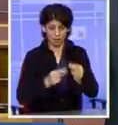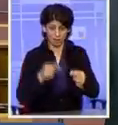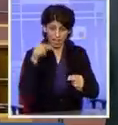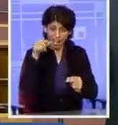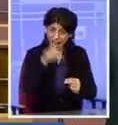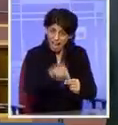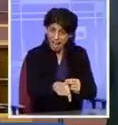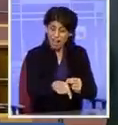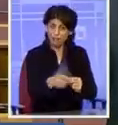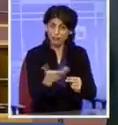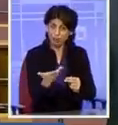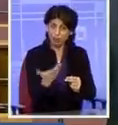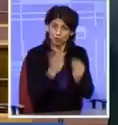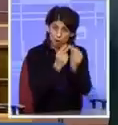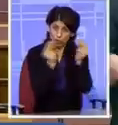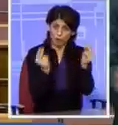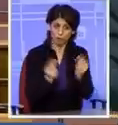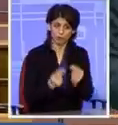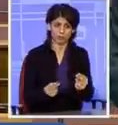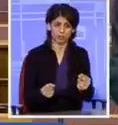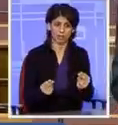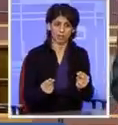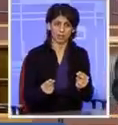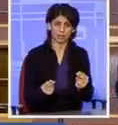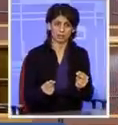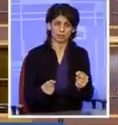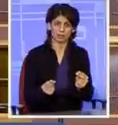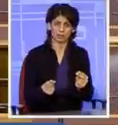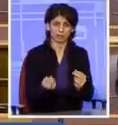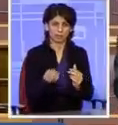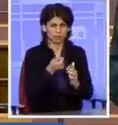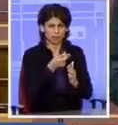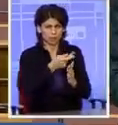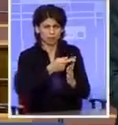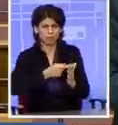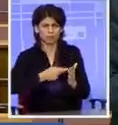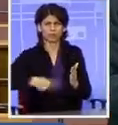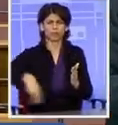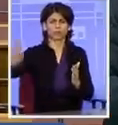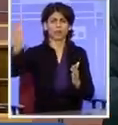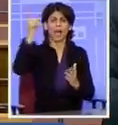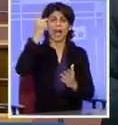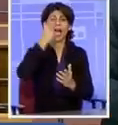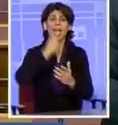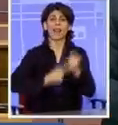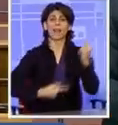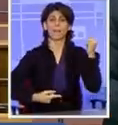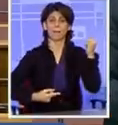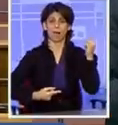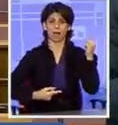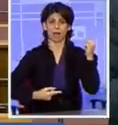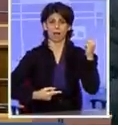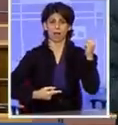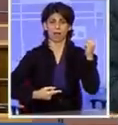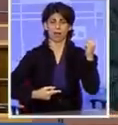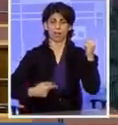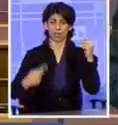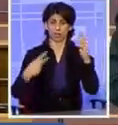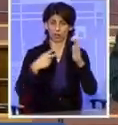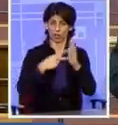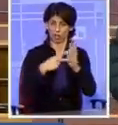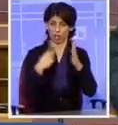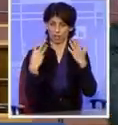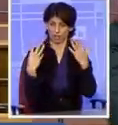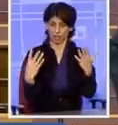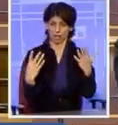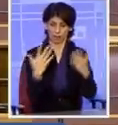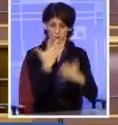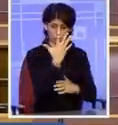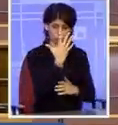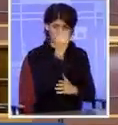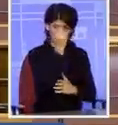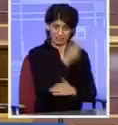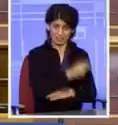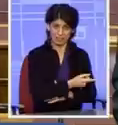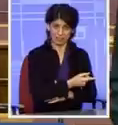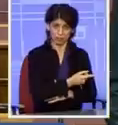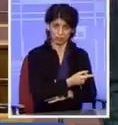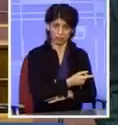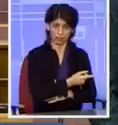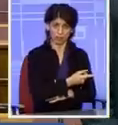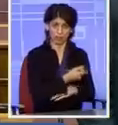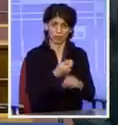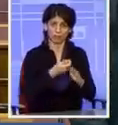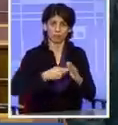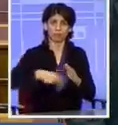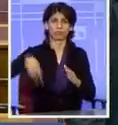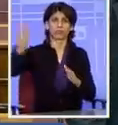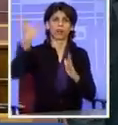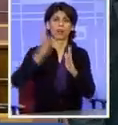της πράξης ήταν να εκτιναχθεί το έλλειμμα το 2009 από το 5%